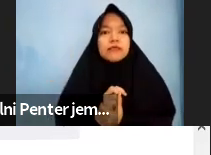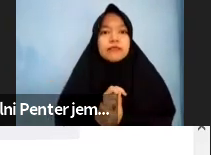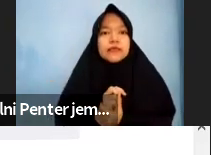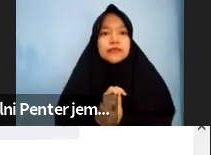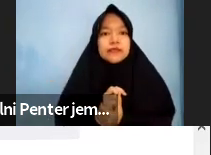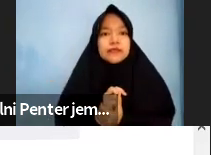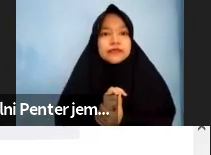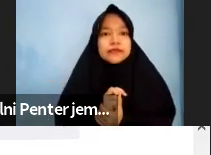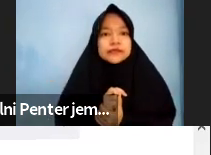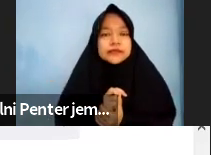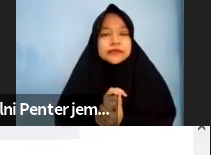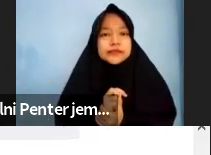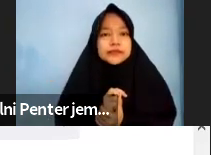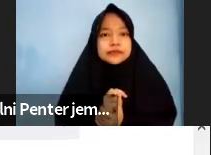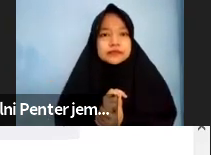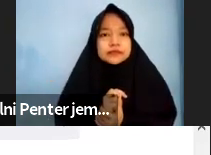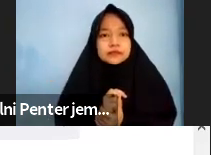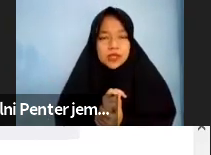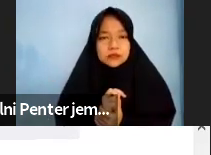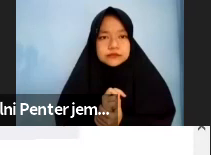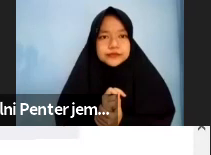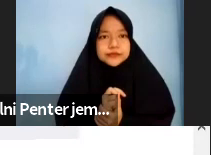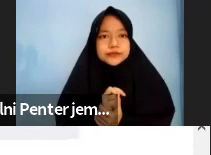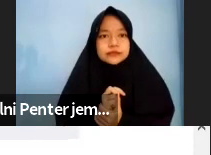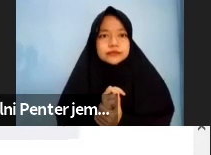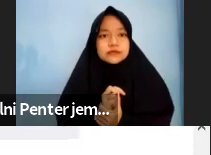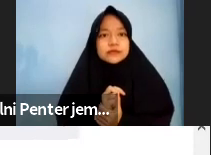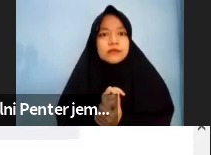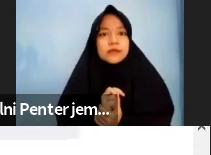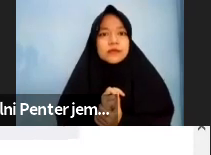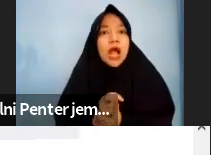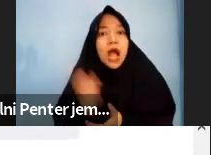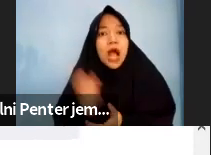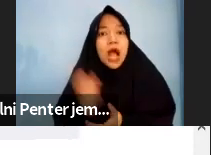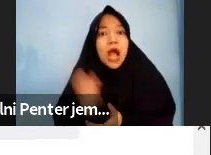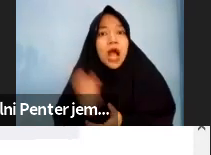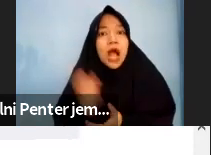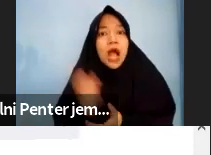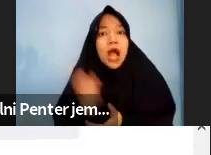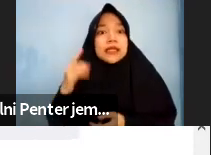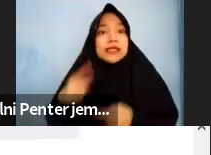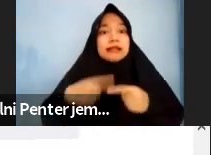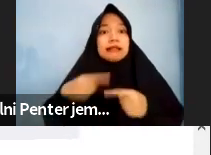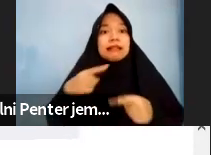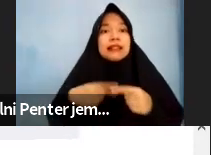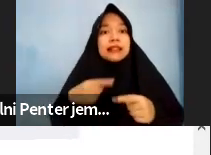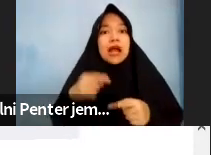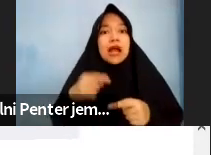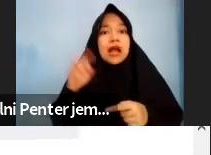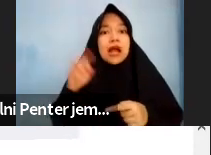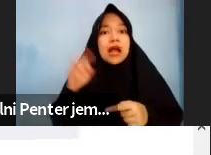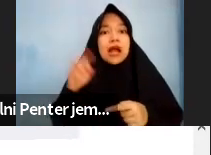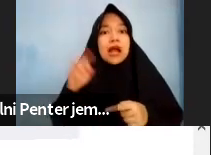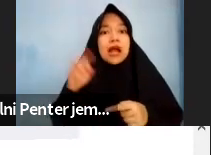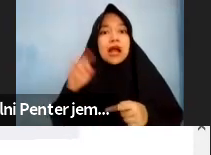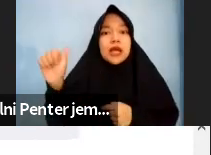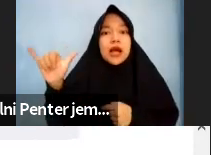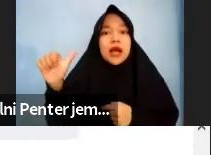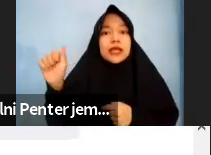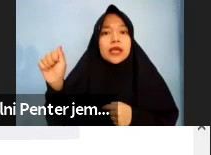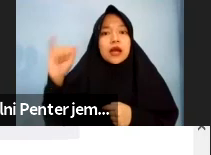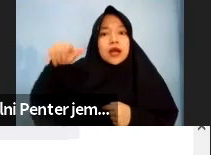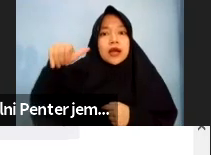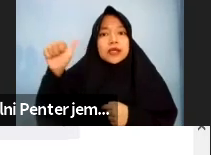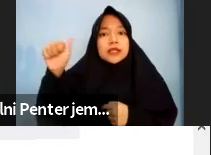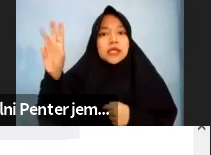sendok nih jadi karena ini tentang budaya Jawa otomatis dialek lalu iringan musik